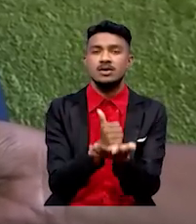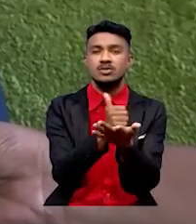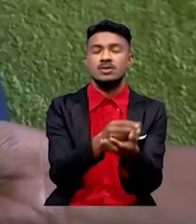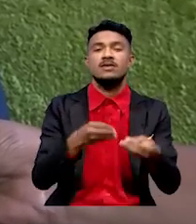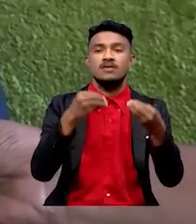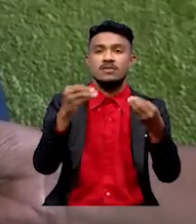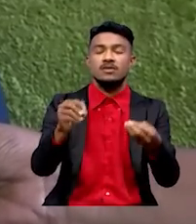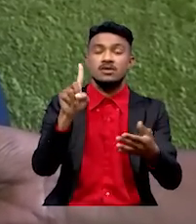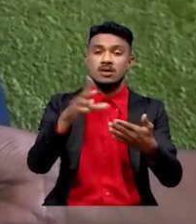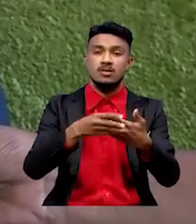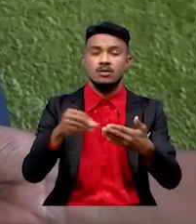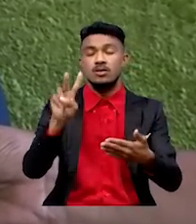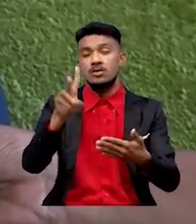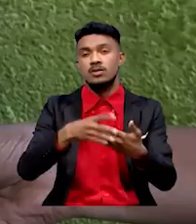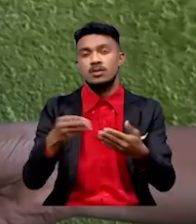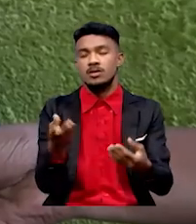de makane ana